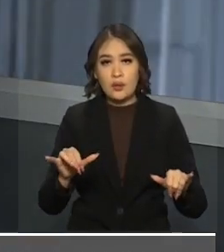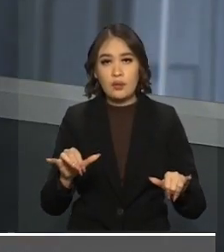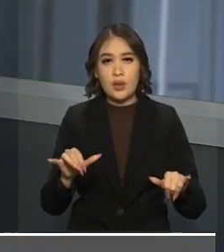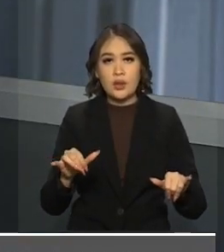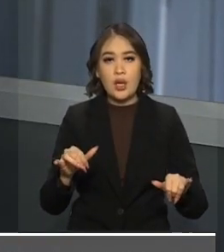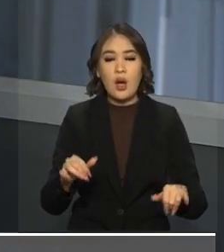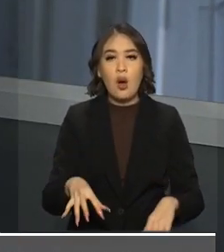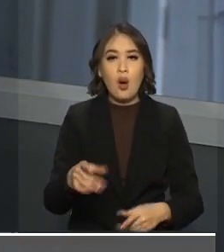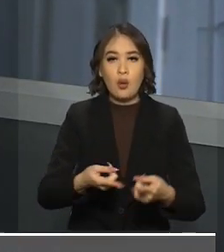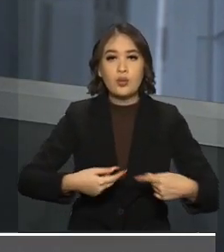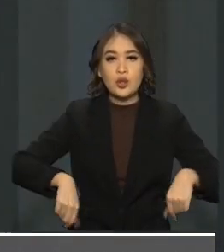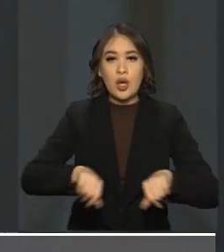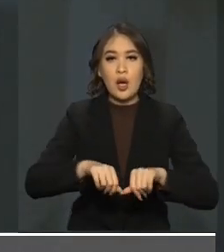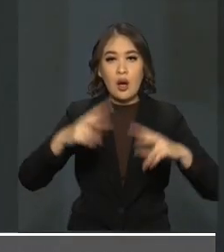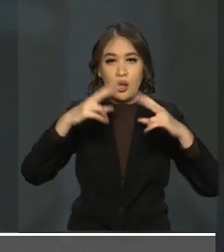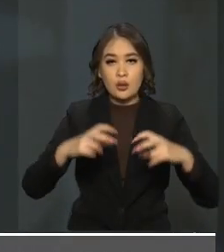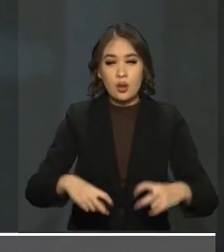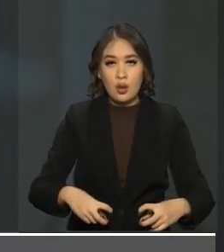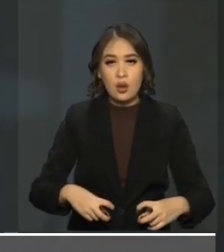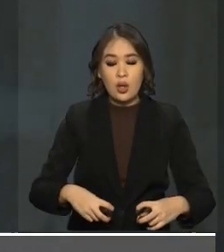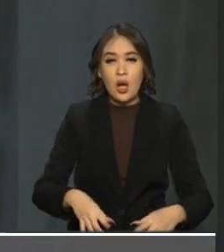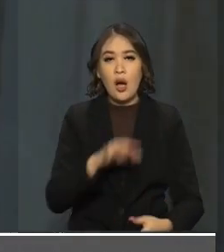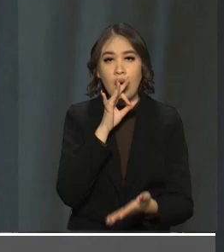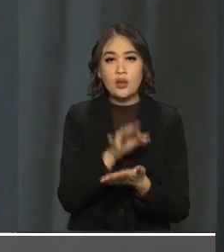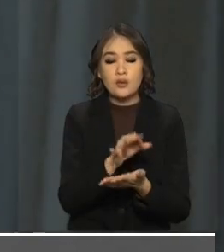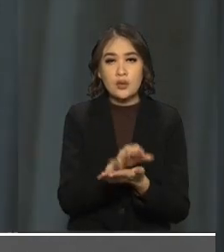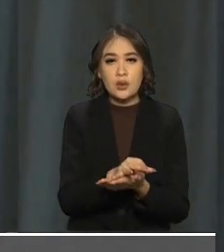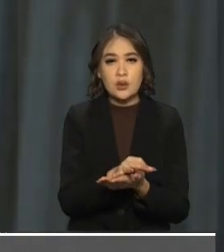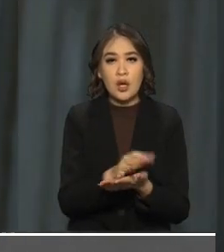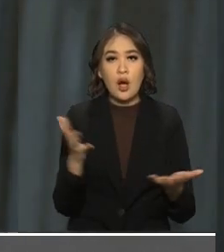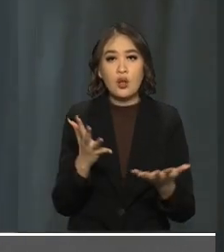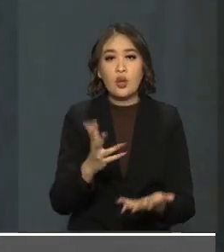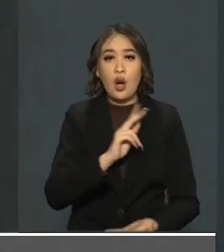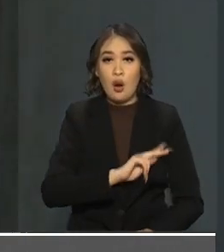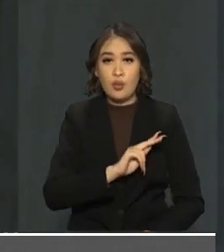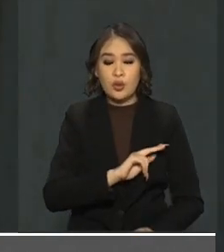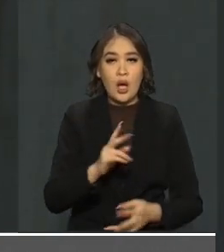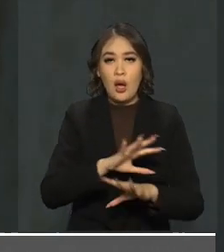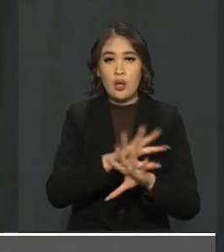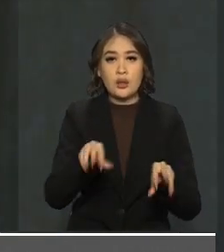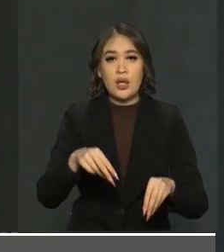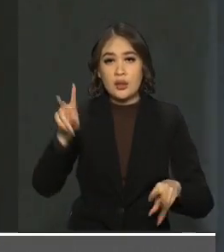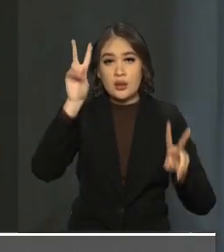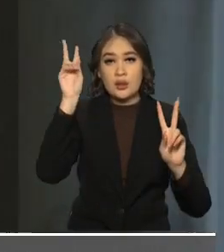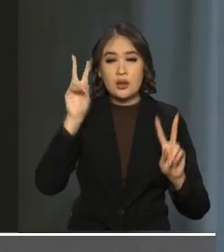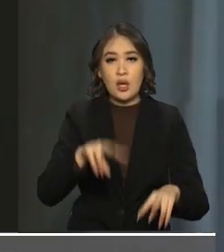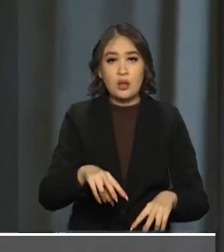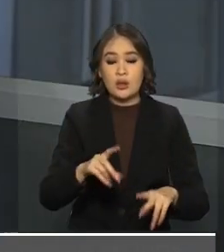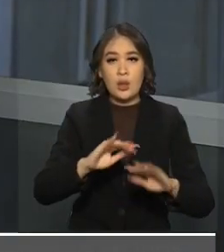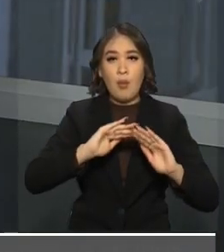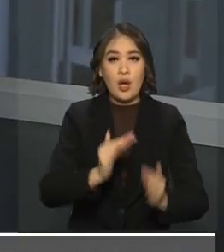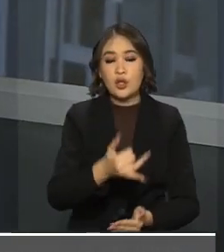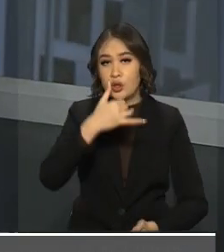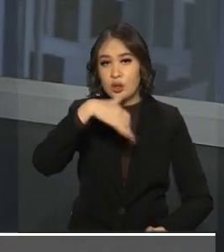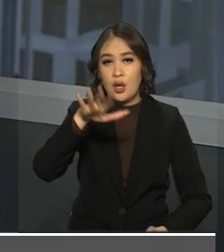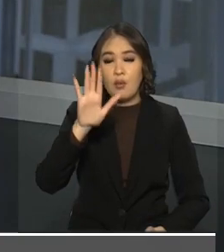усиливать общественный контроль, потому что инспектора общественные на предприятиях, которые работают, их госинспекторами не заменишь. Те люди,